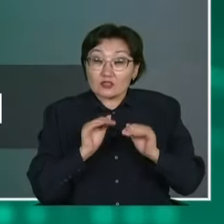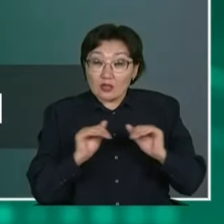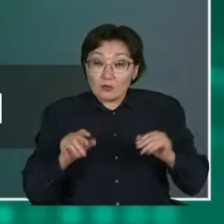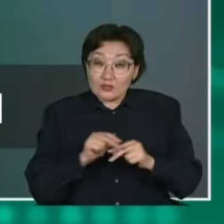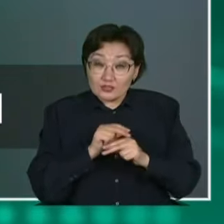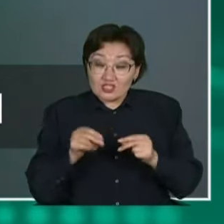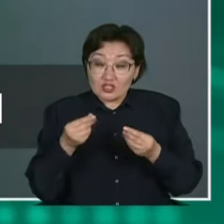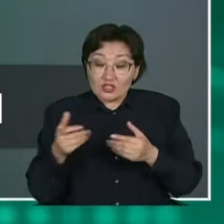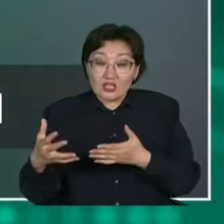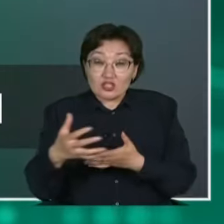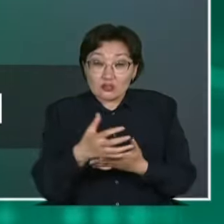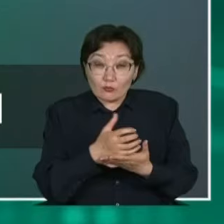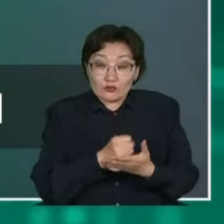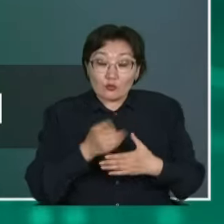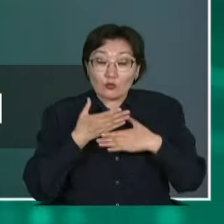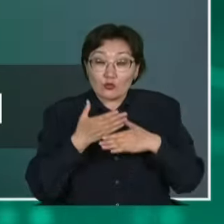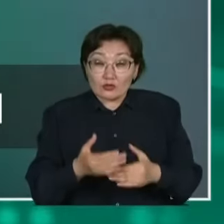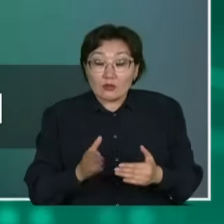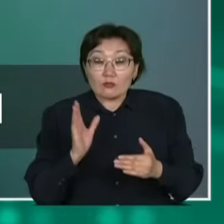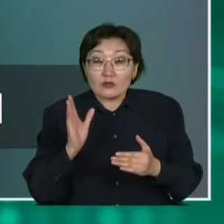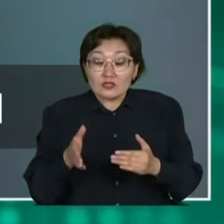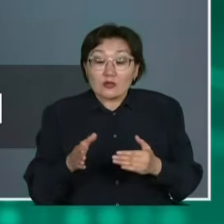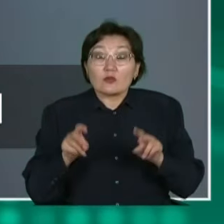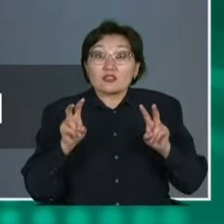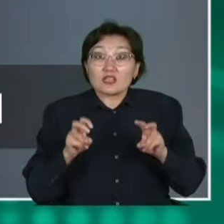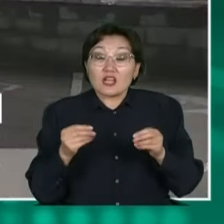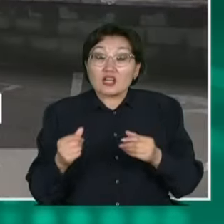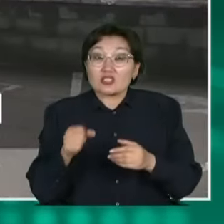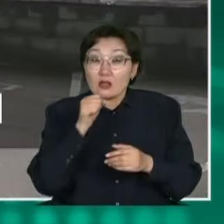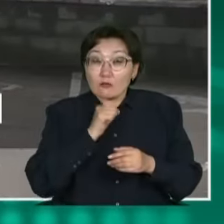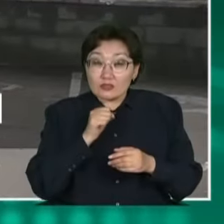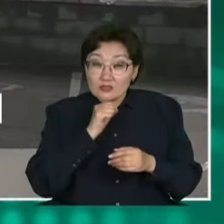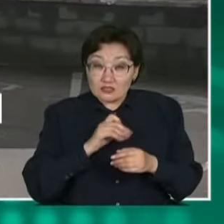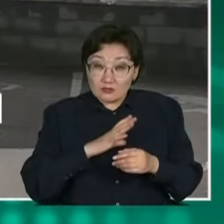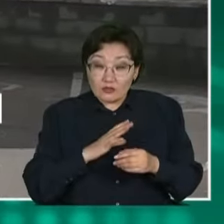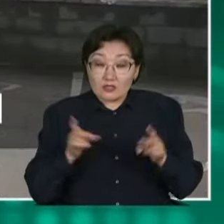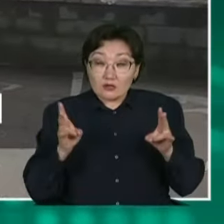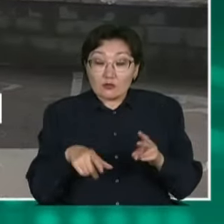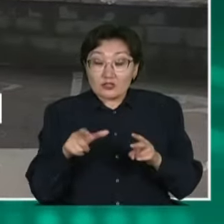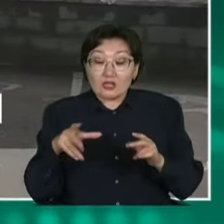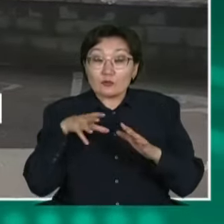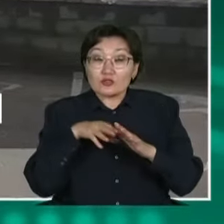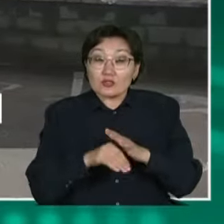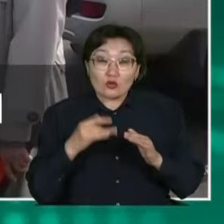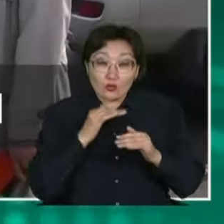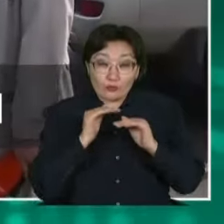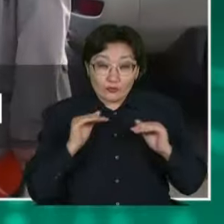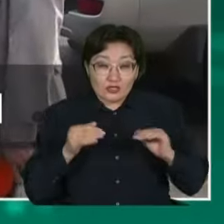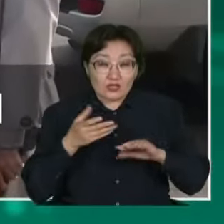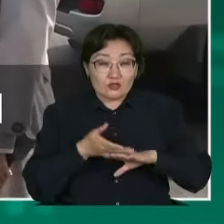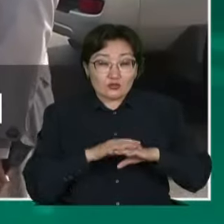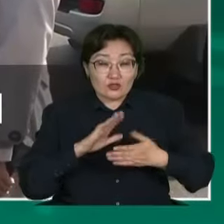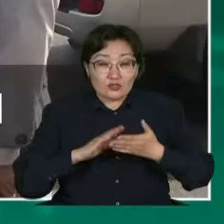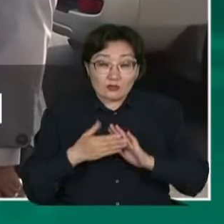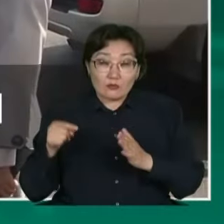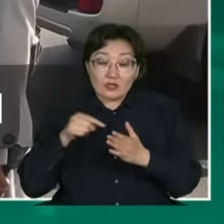емделуіне қаражат жинауға көмектесеміз деген желеумен ақшаны қалтасына басқан. Зардап шеккендер арасында көп балалы қиын жағдайға